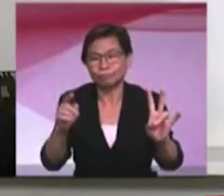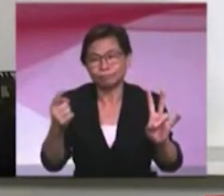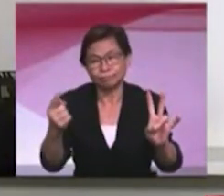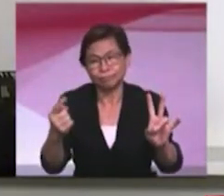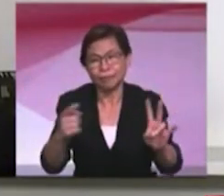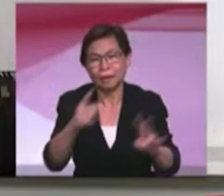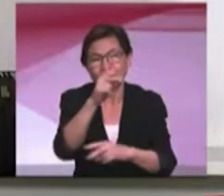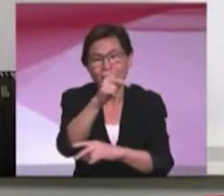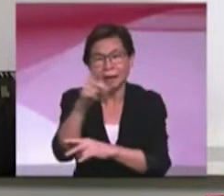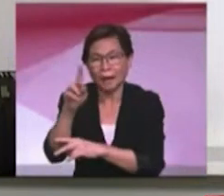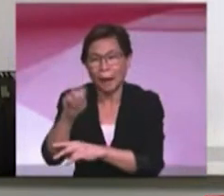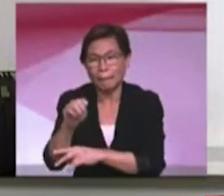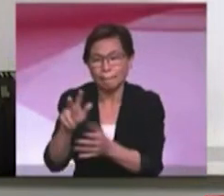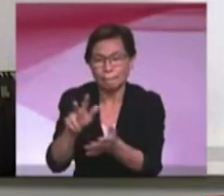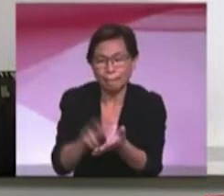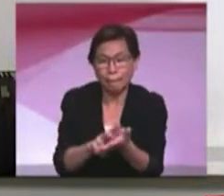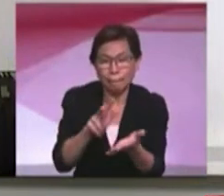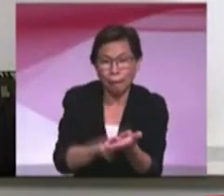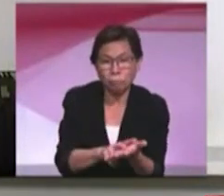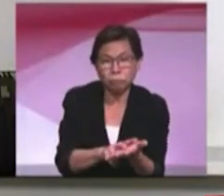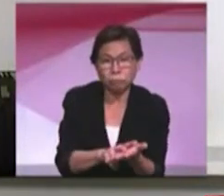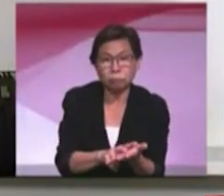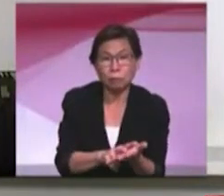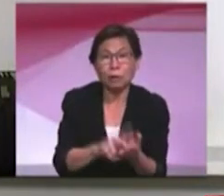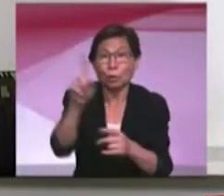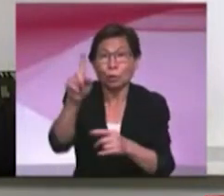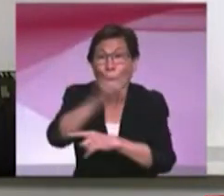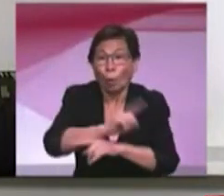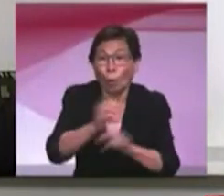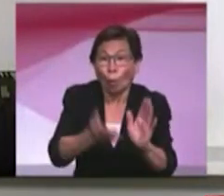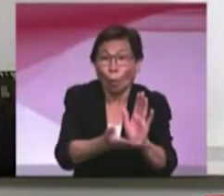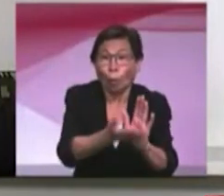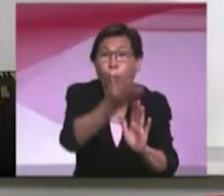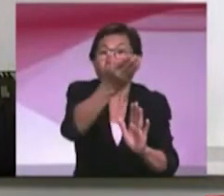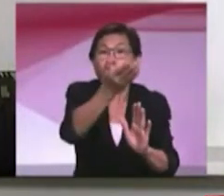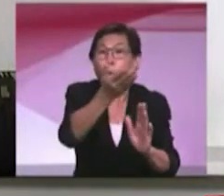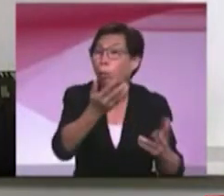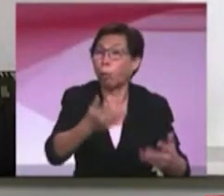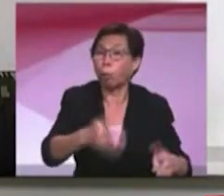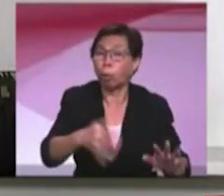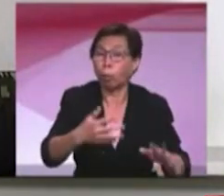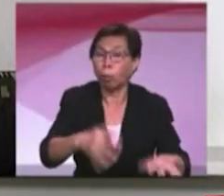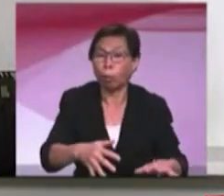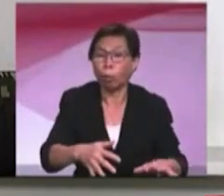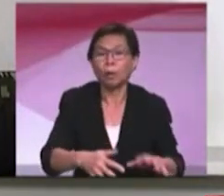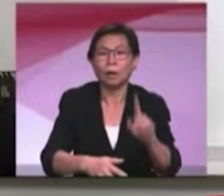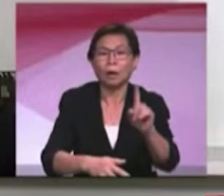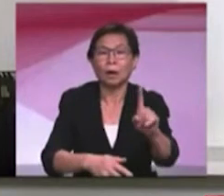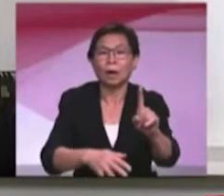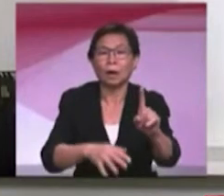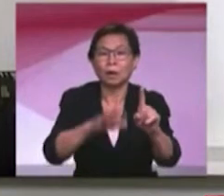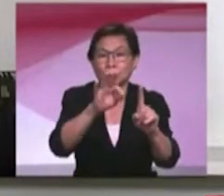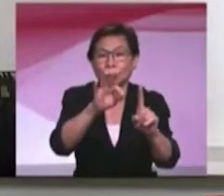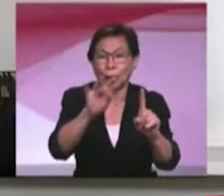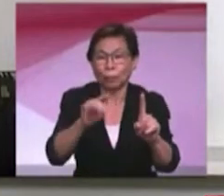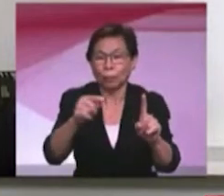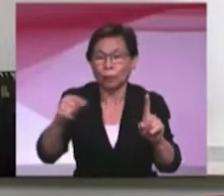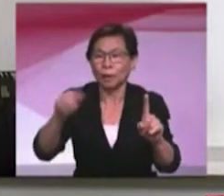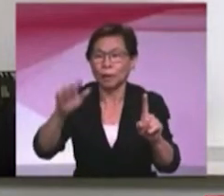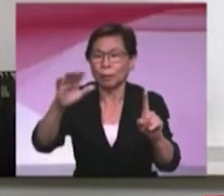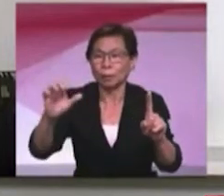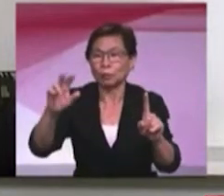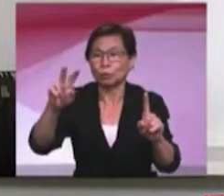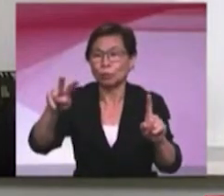Januari. KKM mengesahkan kes harian masih lagi tinggi iaitu antara 198